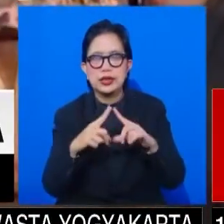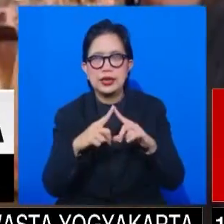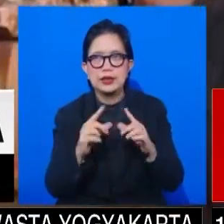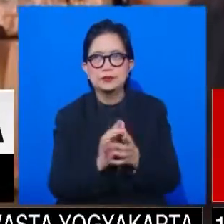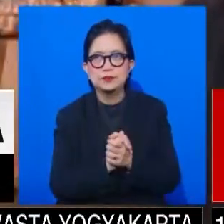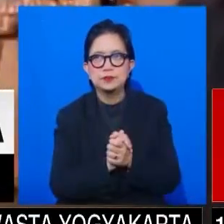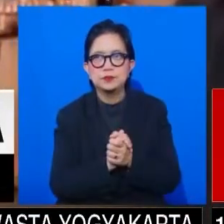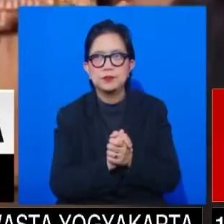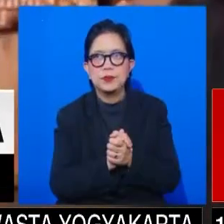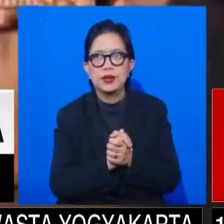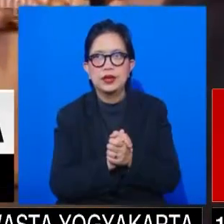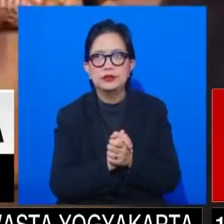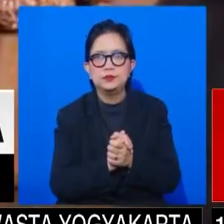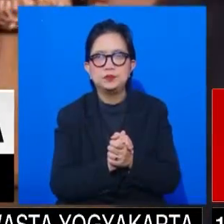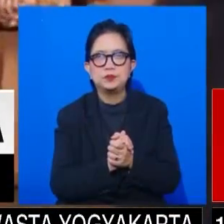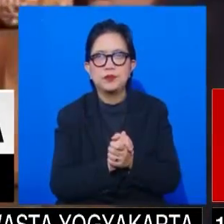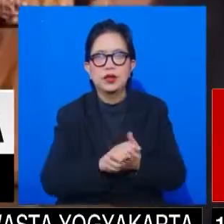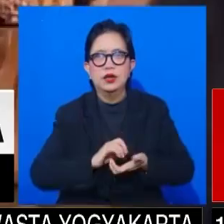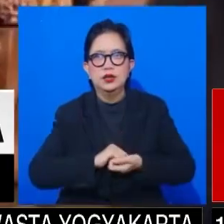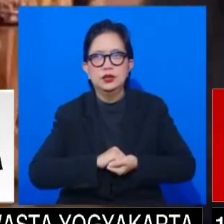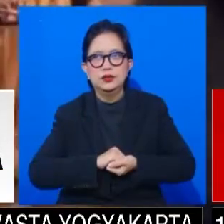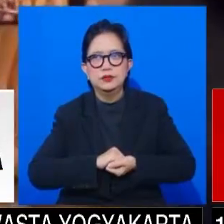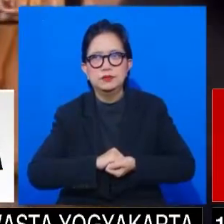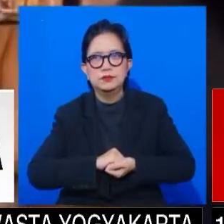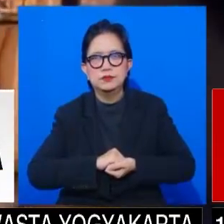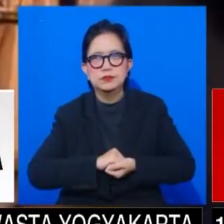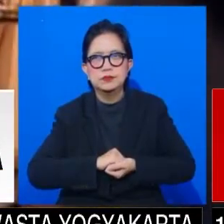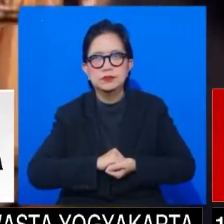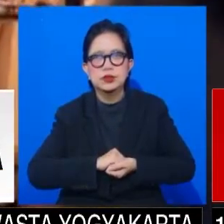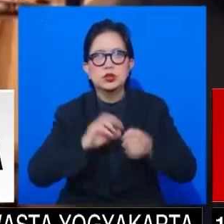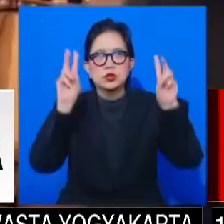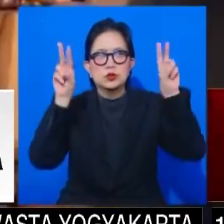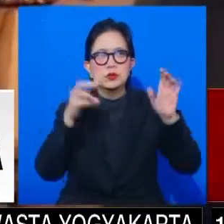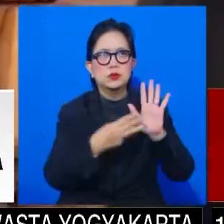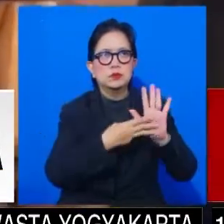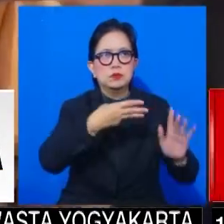mereka, Vero Aldiansyah Stefanus, yang berjudul Mejiku Hipineu.